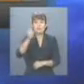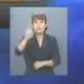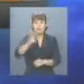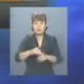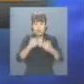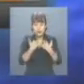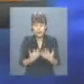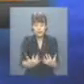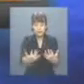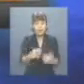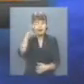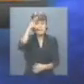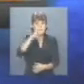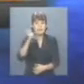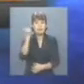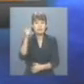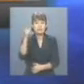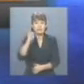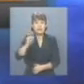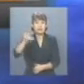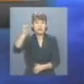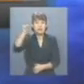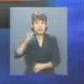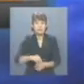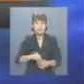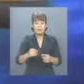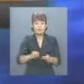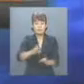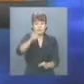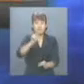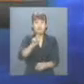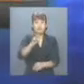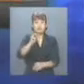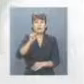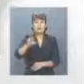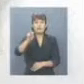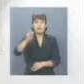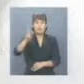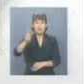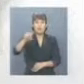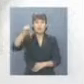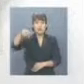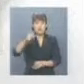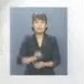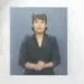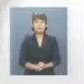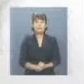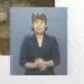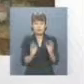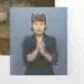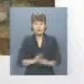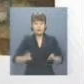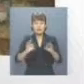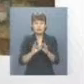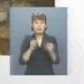ที่เวลา 23:30 นสูงกว่าระดับทะเลปานกลาง 1.36 เซนติเมตรค่ะสิ่งที่สำคัญที่จะต้องคำนึงถึงในการ